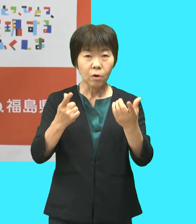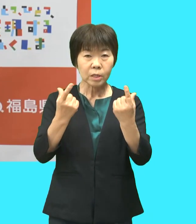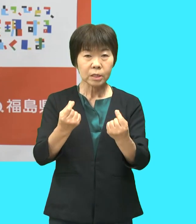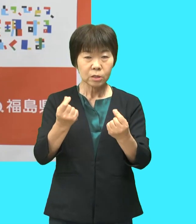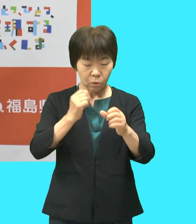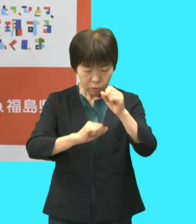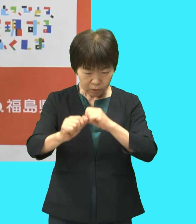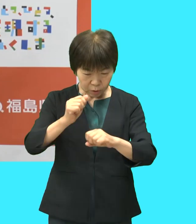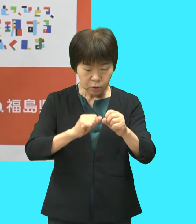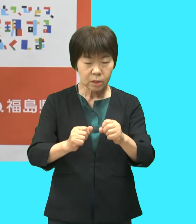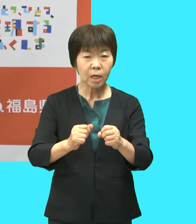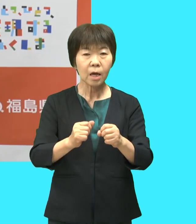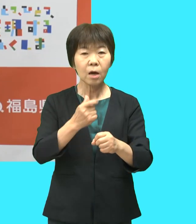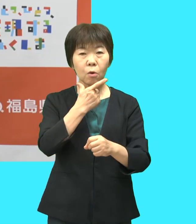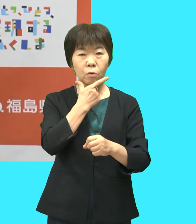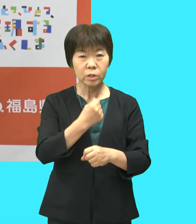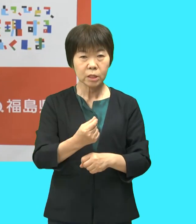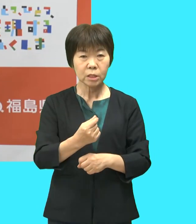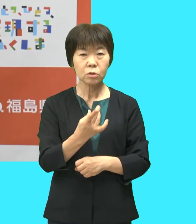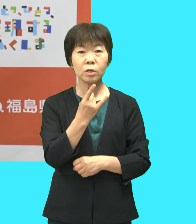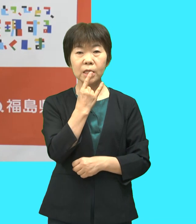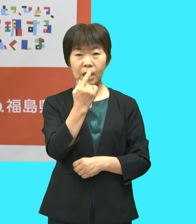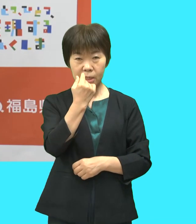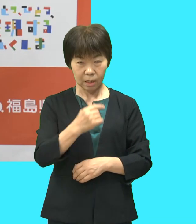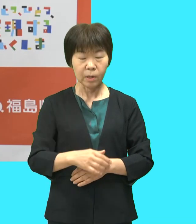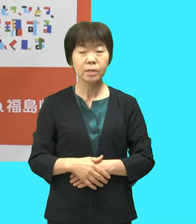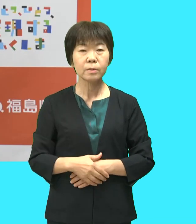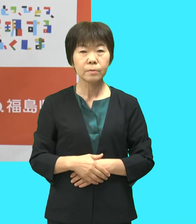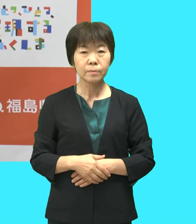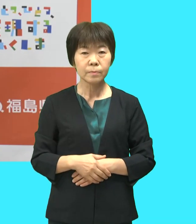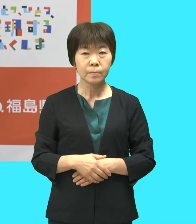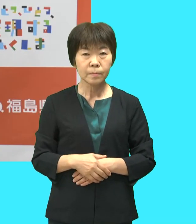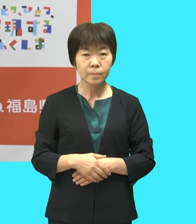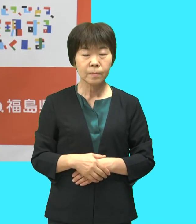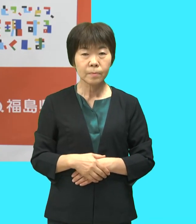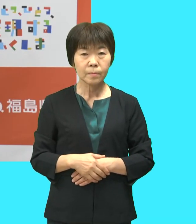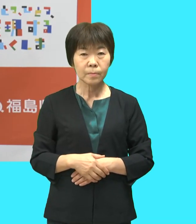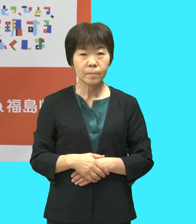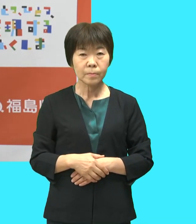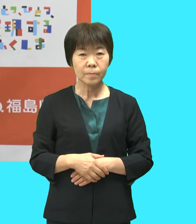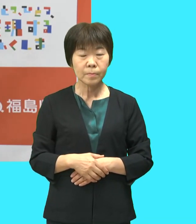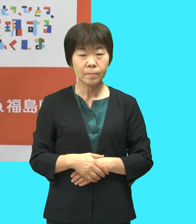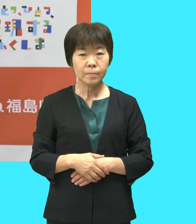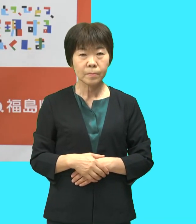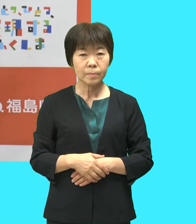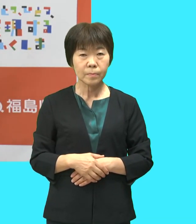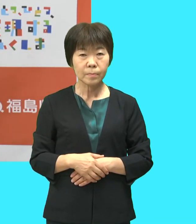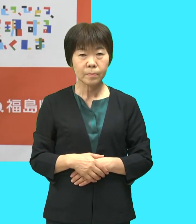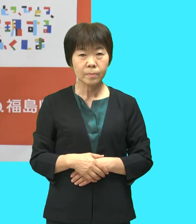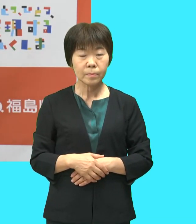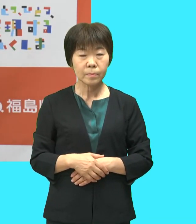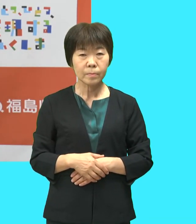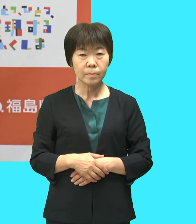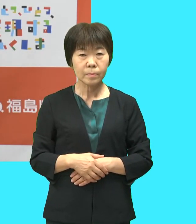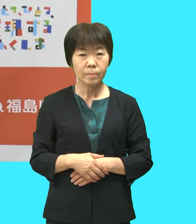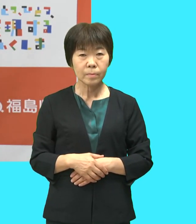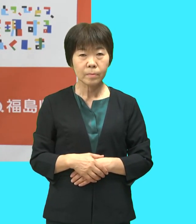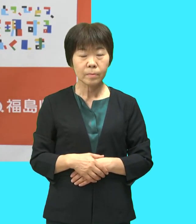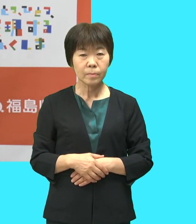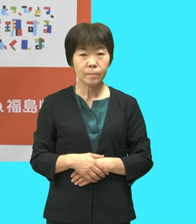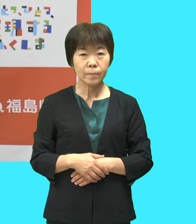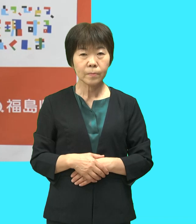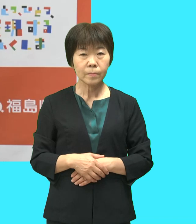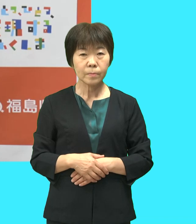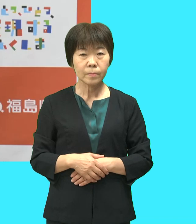取り組んでいただくことを期待をしております。 よろしいでしょうか。それでは時間の関係もございますので、では